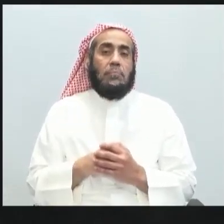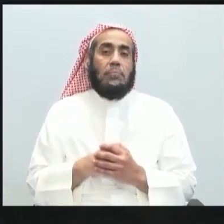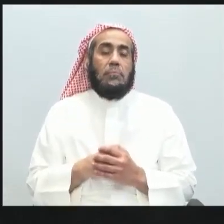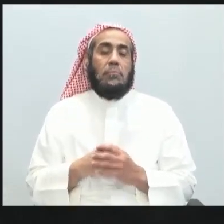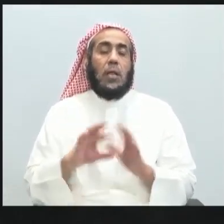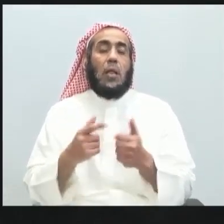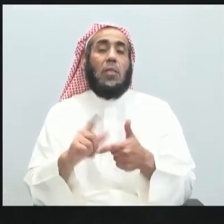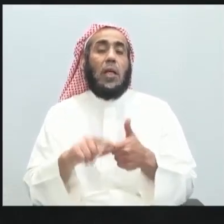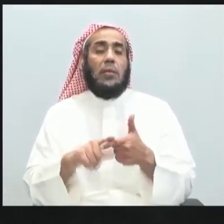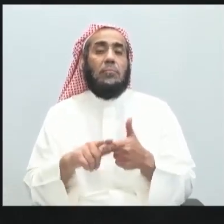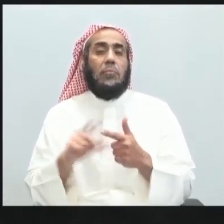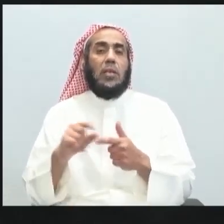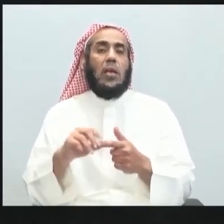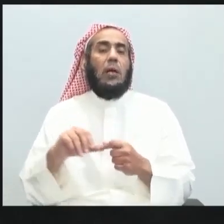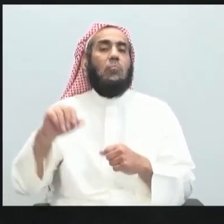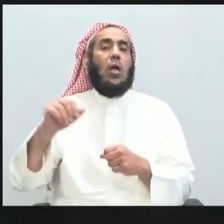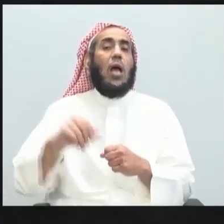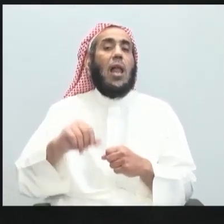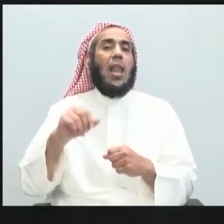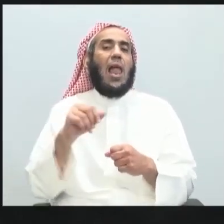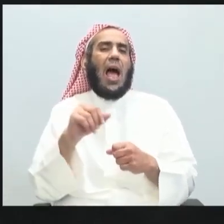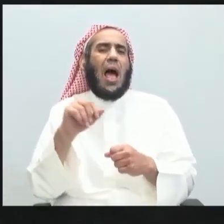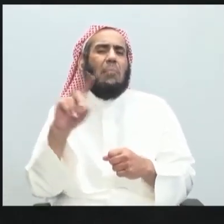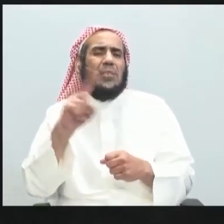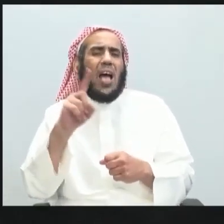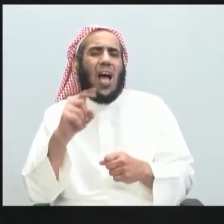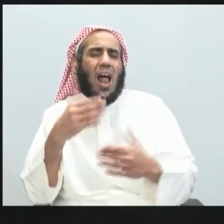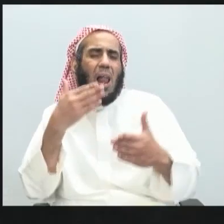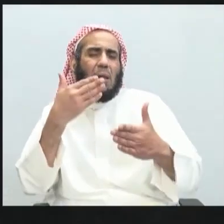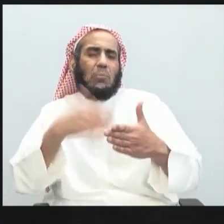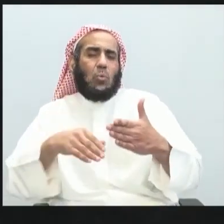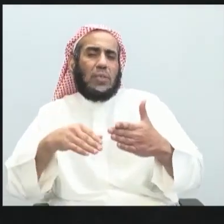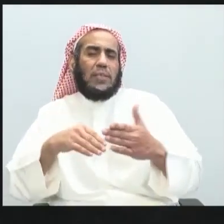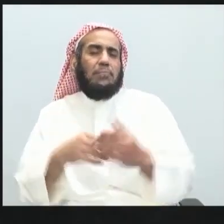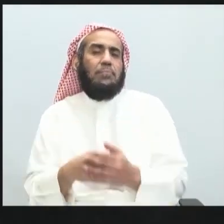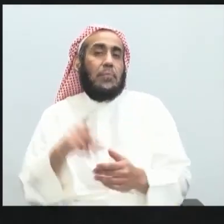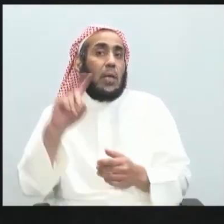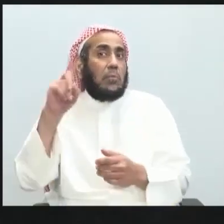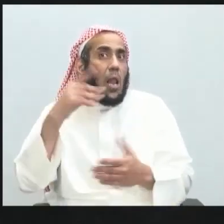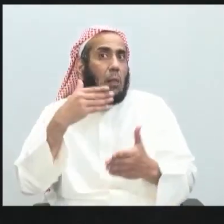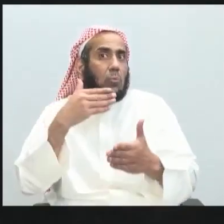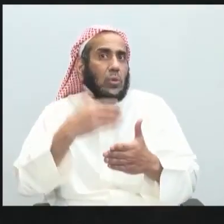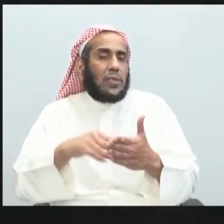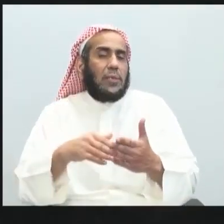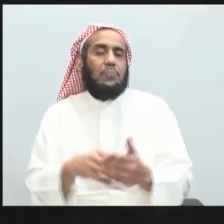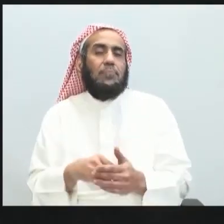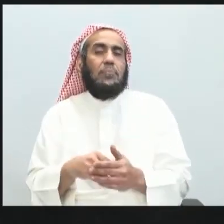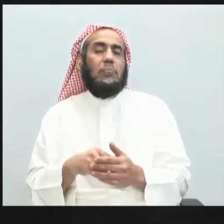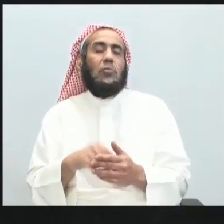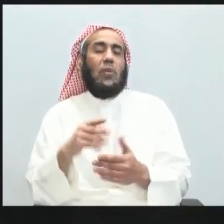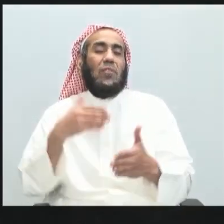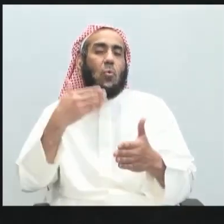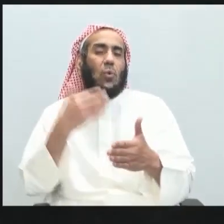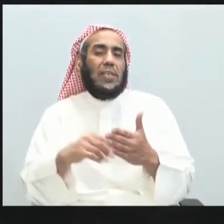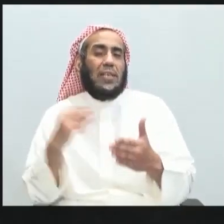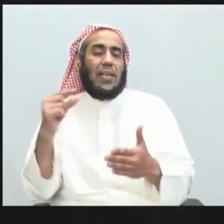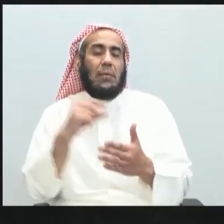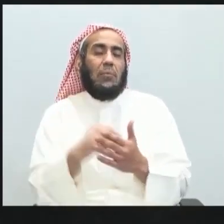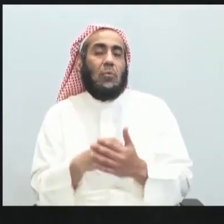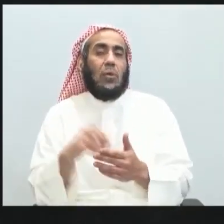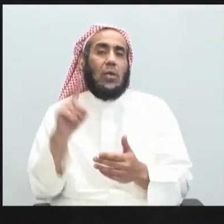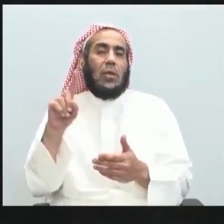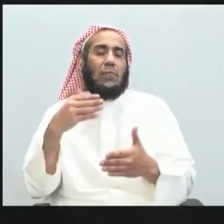الحاله الثانيه اللي هي الهمزه المتوسطه الهمزه المتوسطه الهمزه تكون في وسط الكلمه